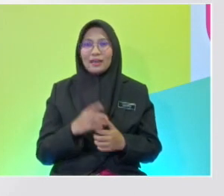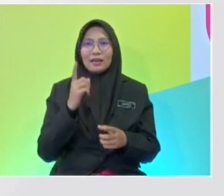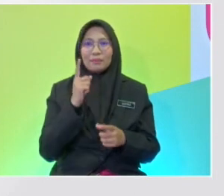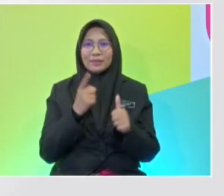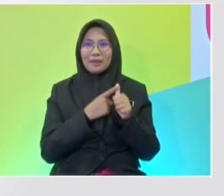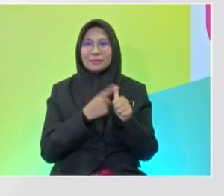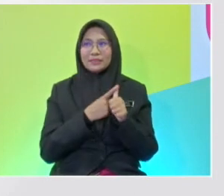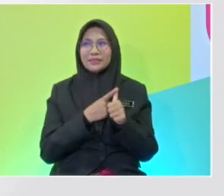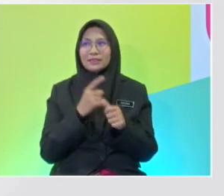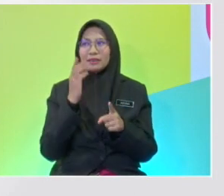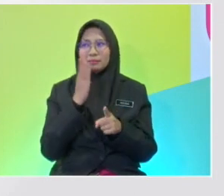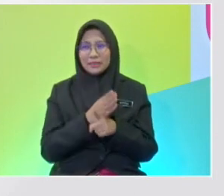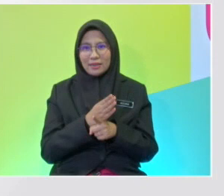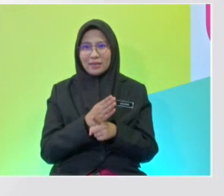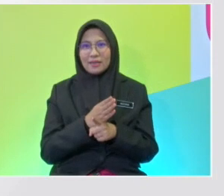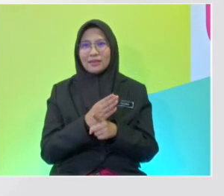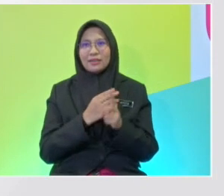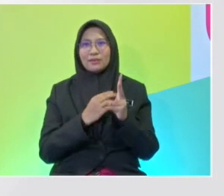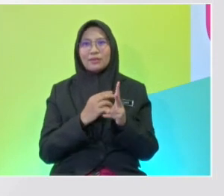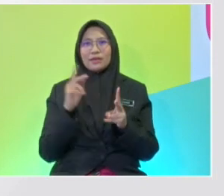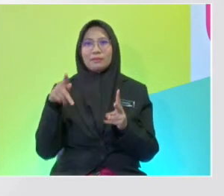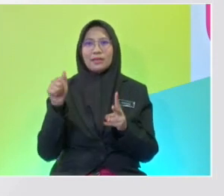yang tamu benar palsu